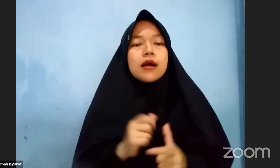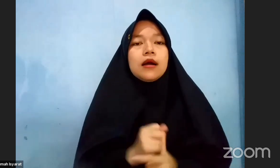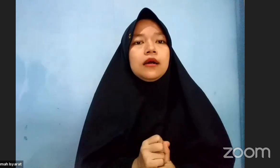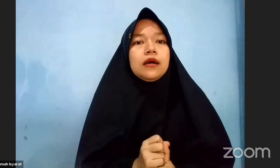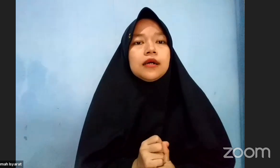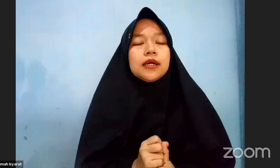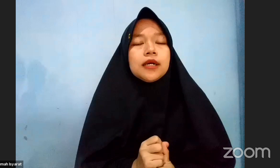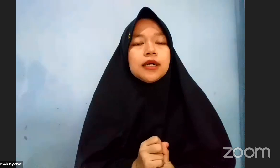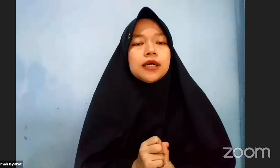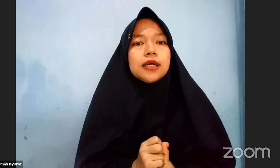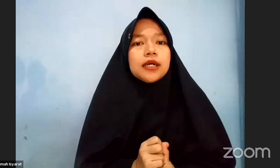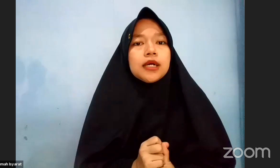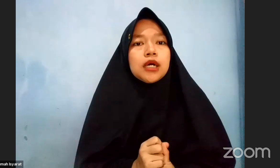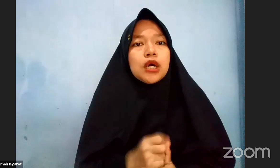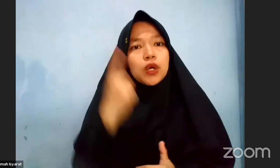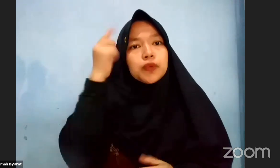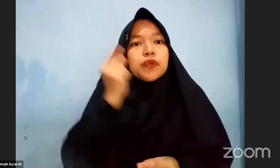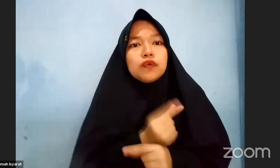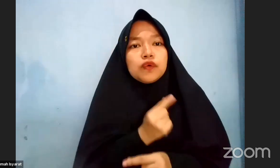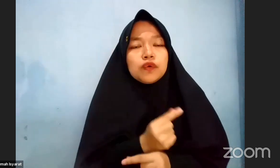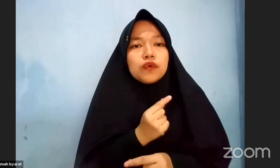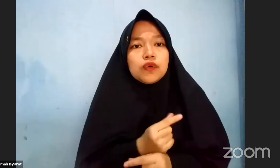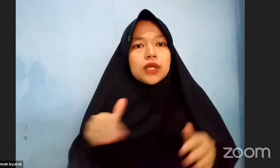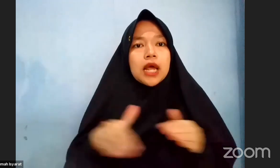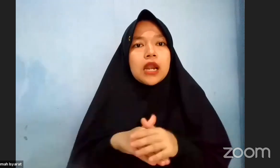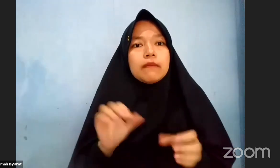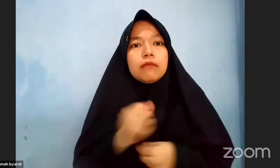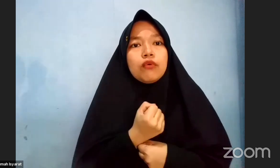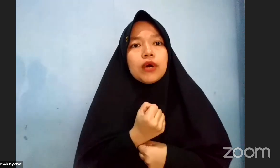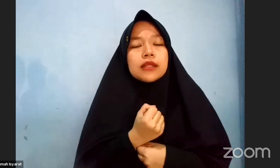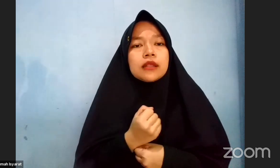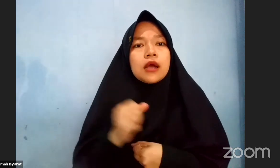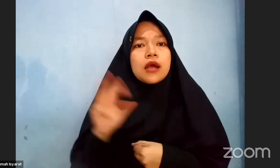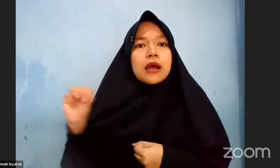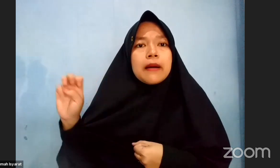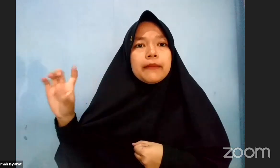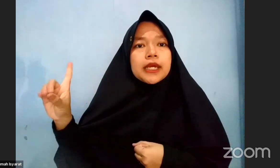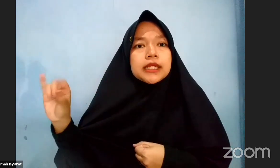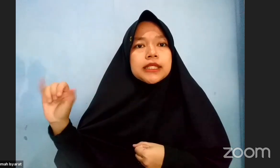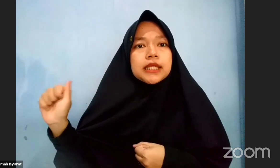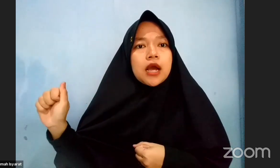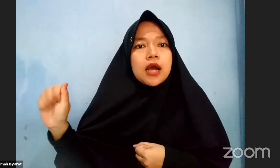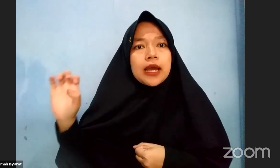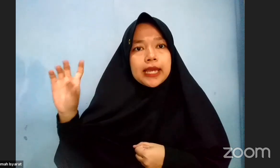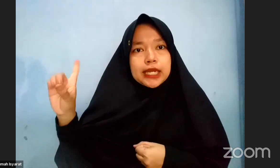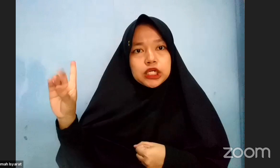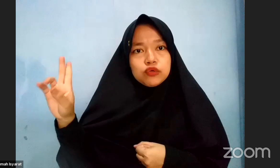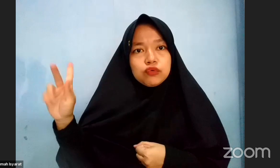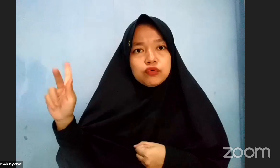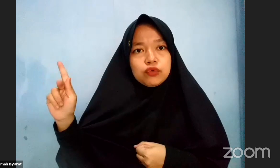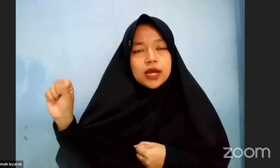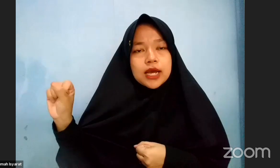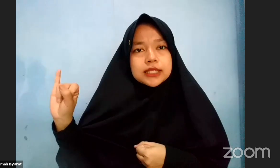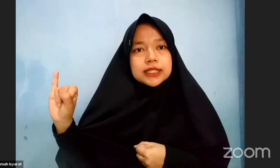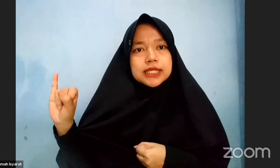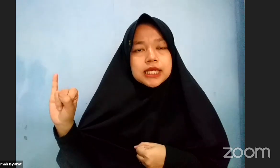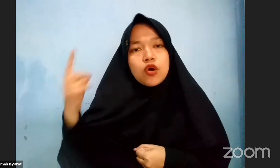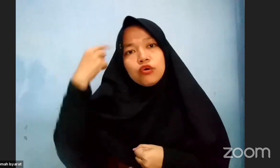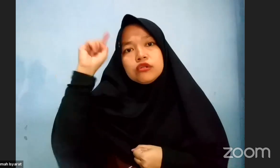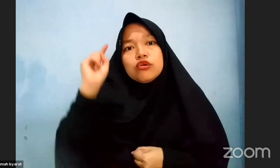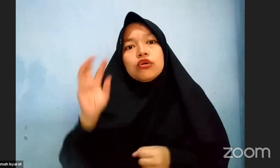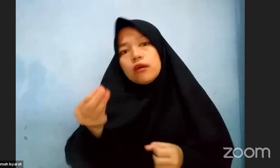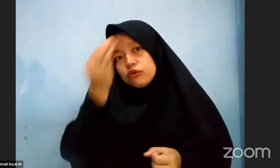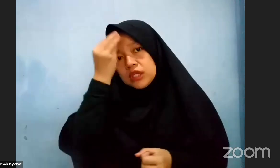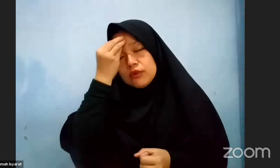mempermudah anak-anak eh tunagrahita untuk mempelajari kesiapsiagaan bencana mungkin nanti